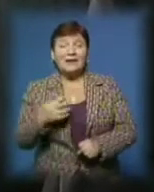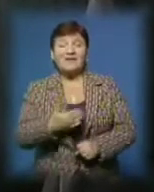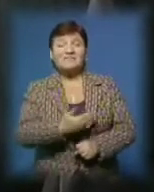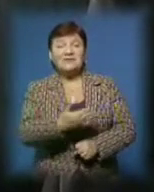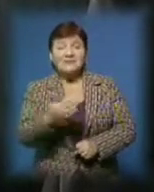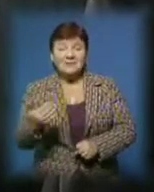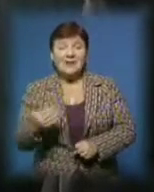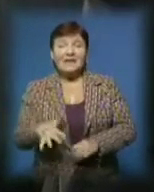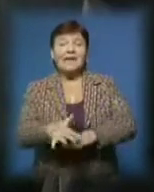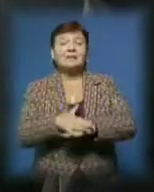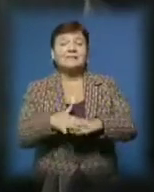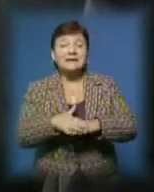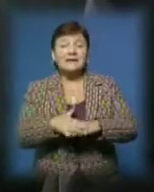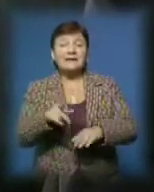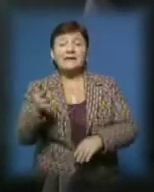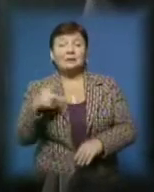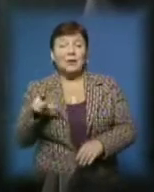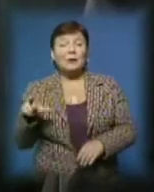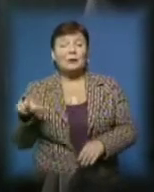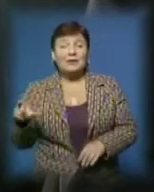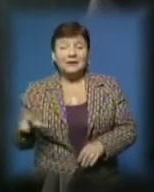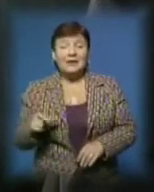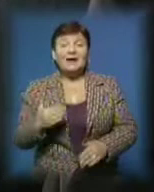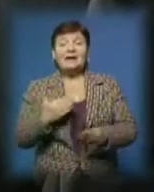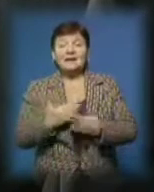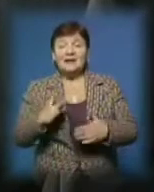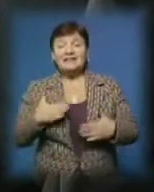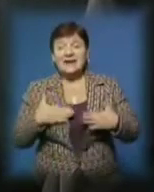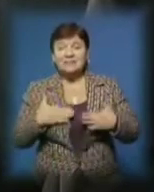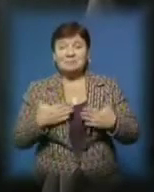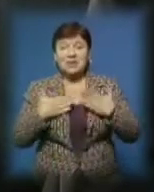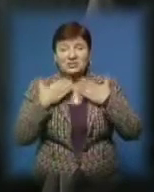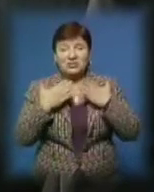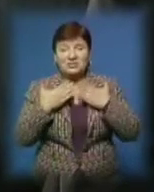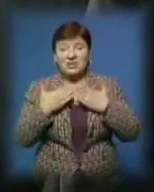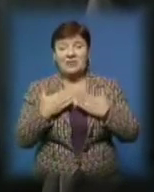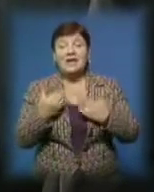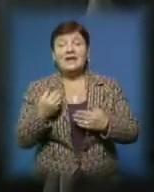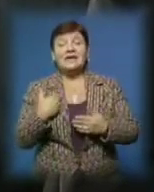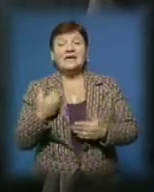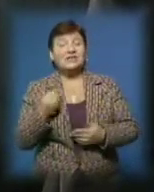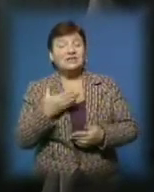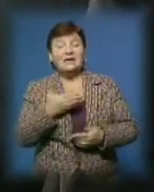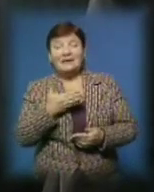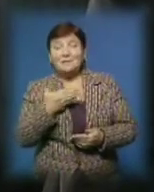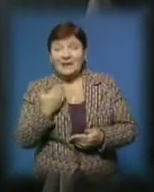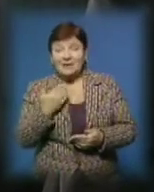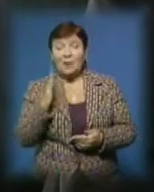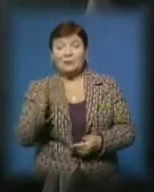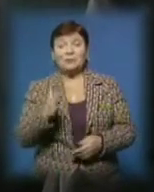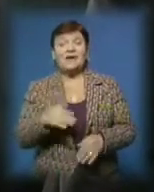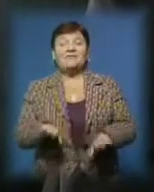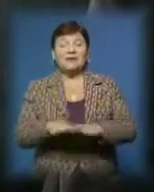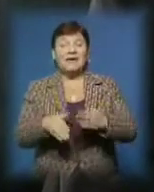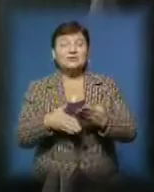для населення, для людей, які є нашими читачами, які, можливо, ще не є нашими читачами, але в такий